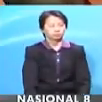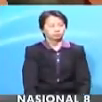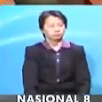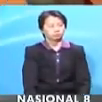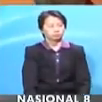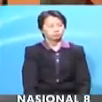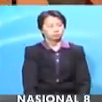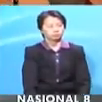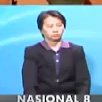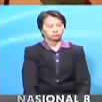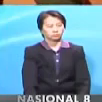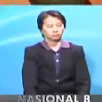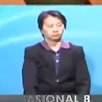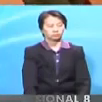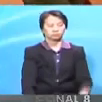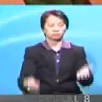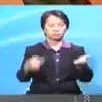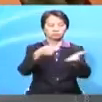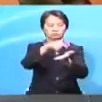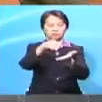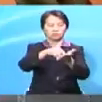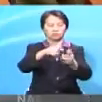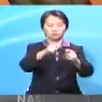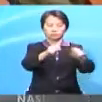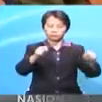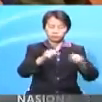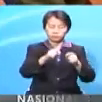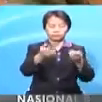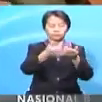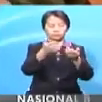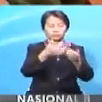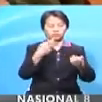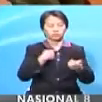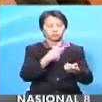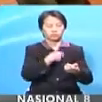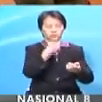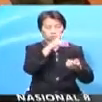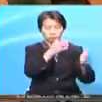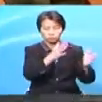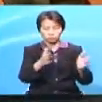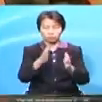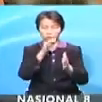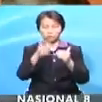ini ada lagi supaya mudah untuk kita mobilitas